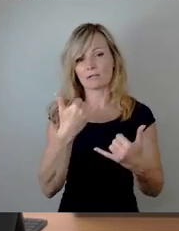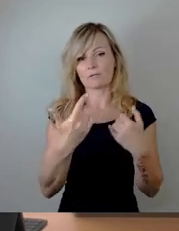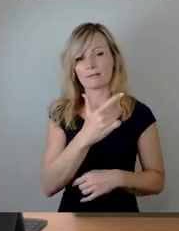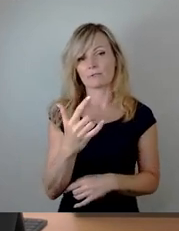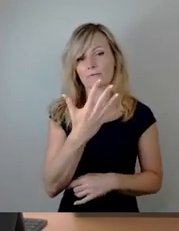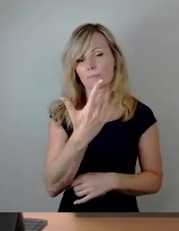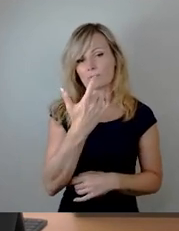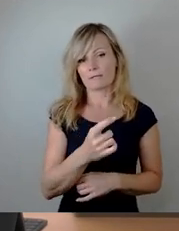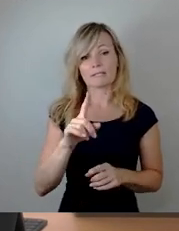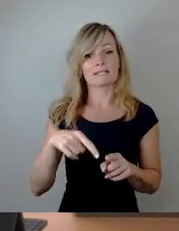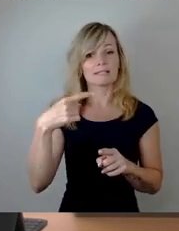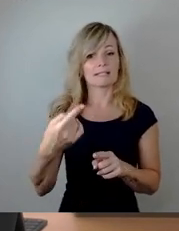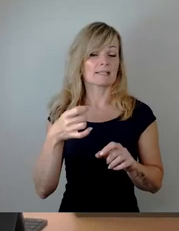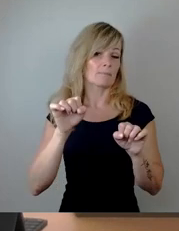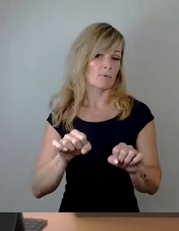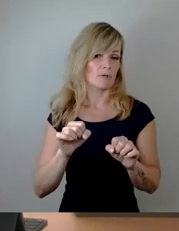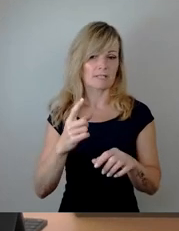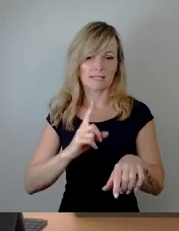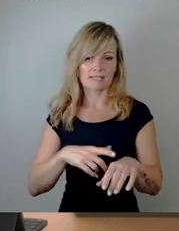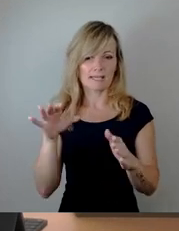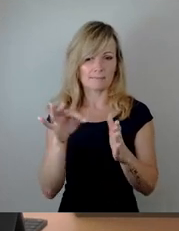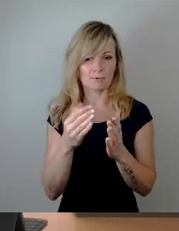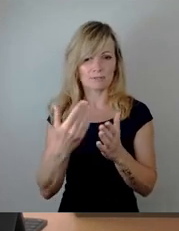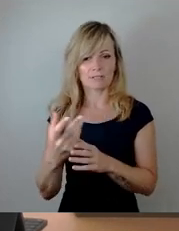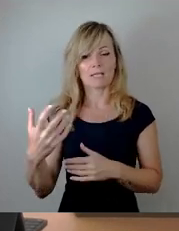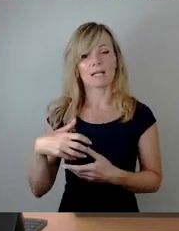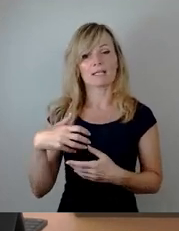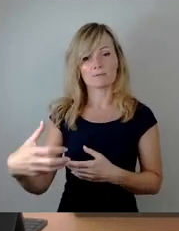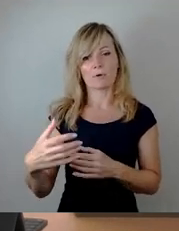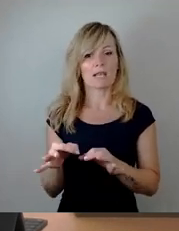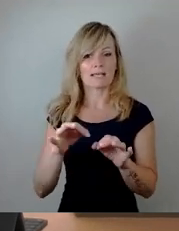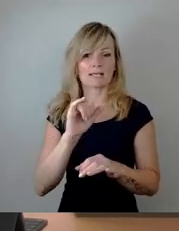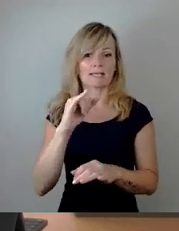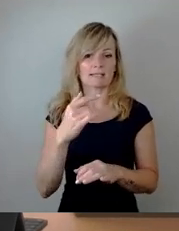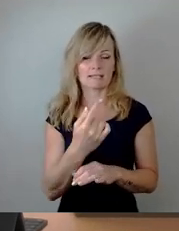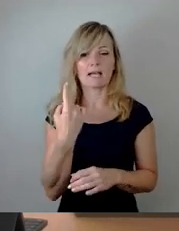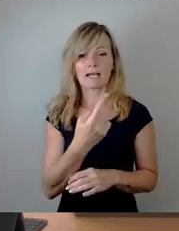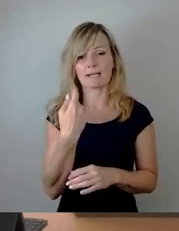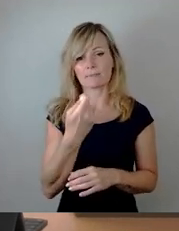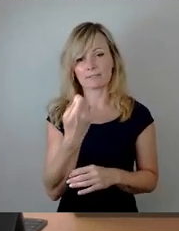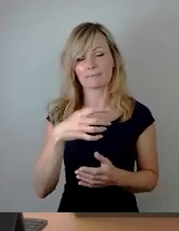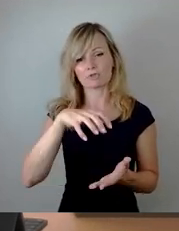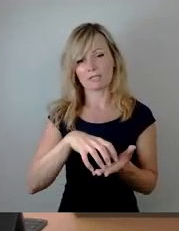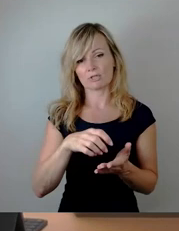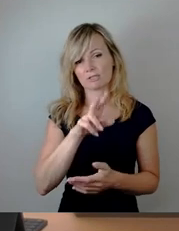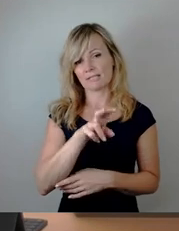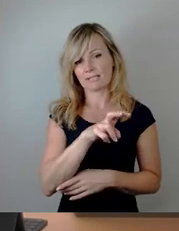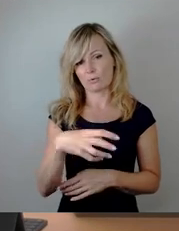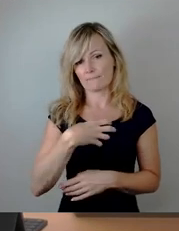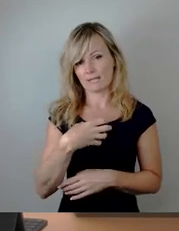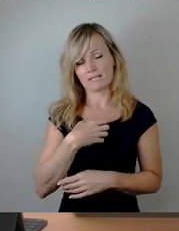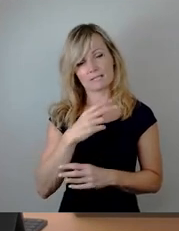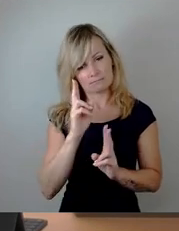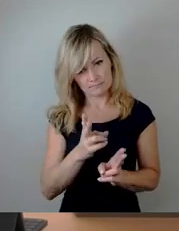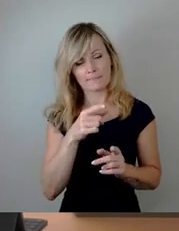2025 bzw. zum nächstmöglichen Zeitpunkt als Ressortleiter IT des Eigenbetriebes Städtisches Klinikum Dresden zur Kenntnis und stimmt der